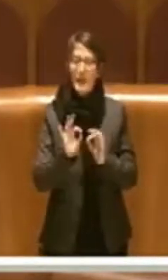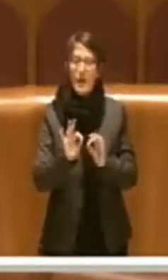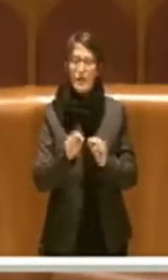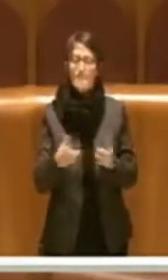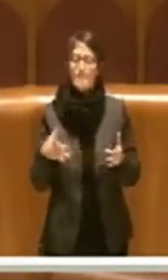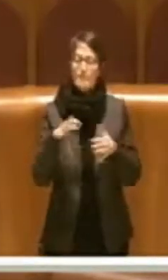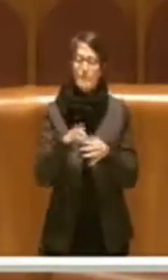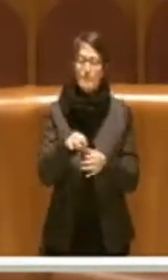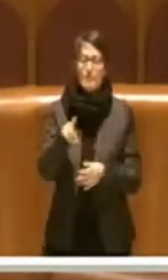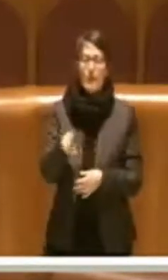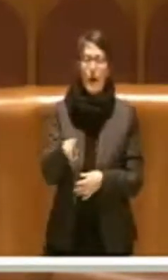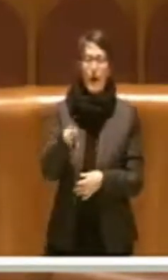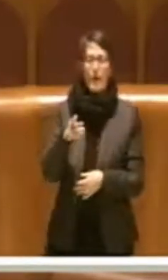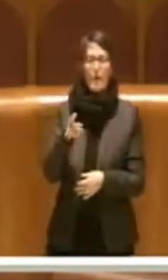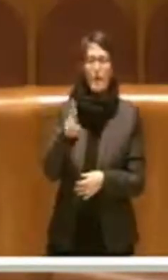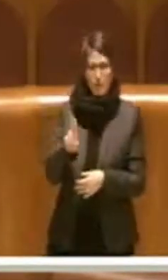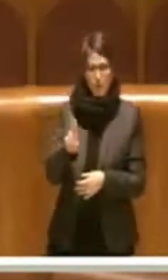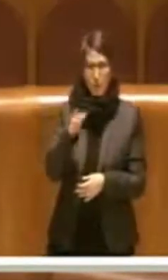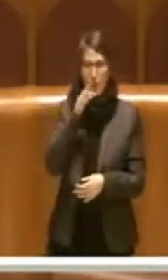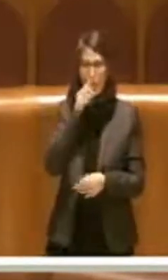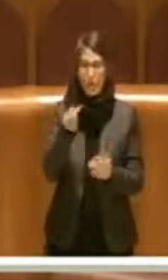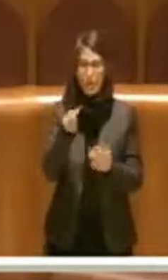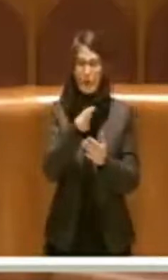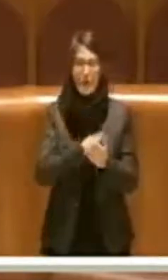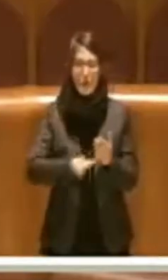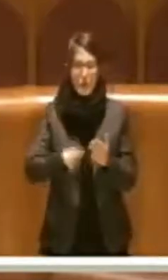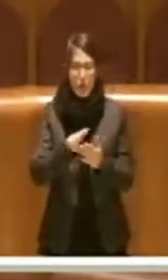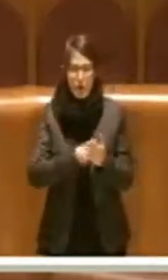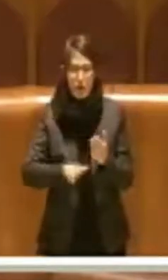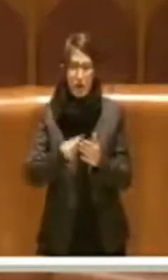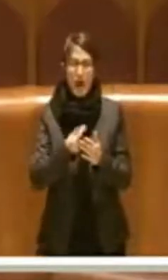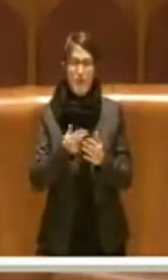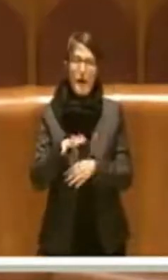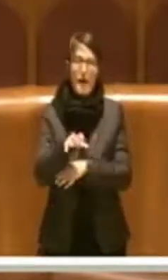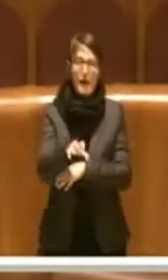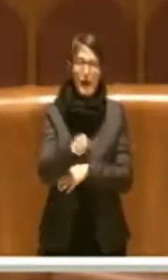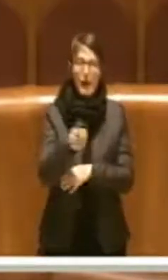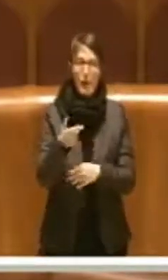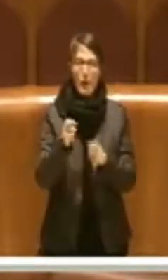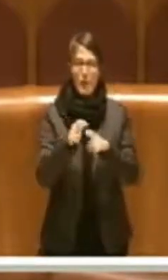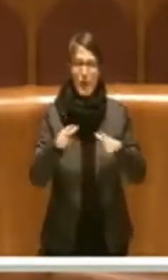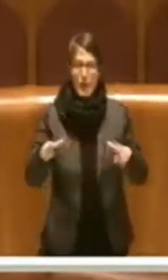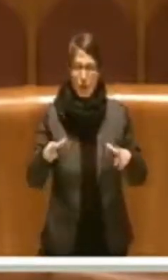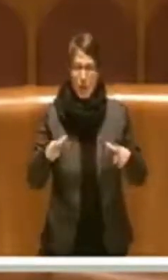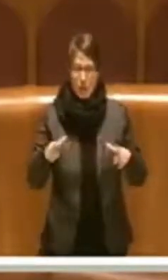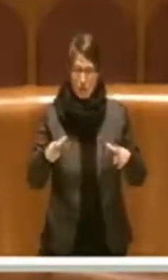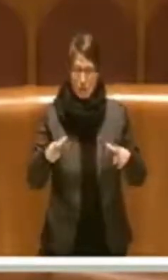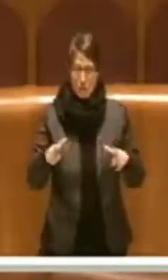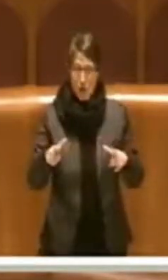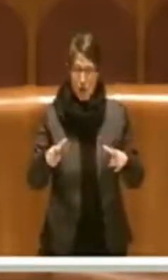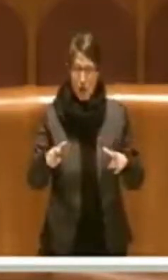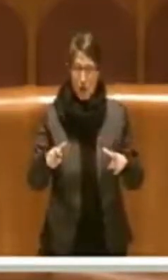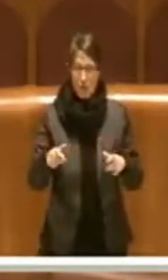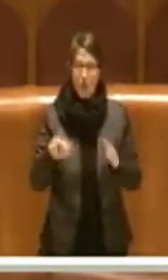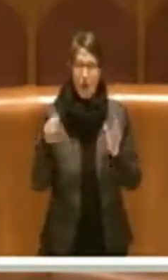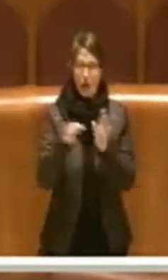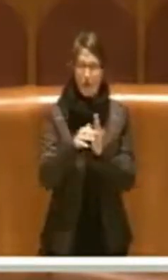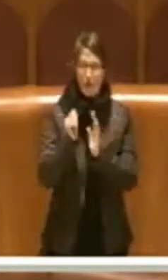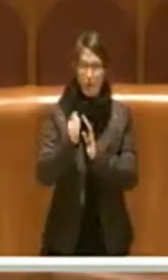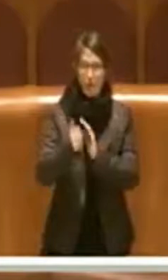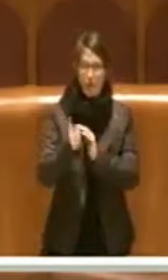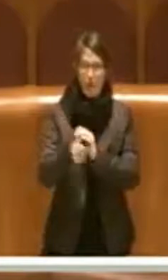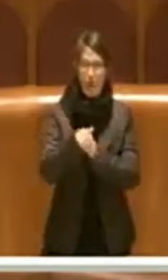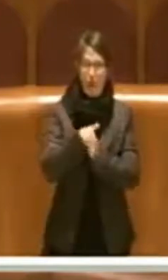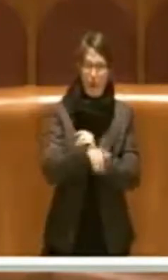cui accennavo prima, quindi il programma di recupero urbano ex articolo 11 Palvarola Selva Candida, che ovviamente è uno strumento molto